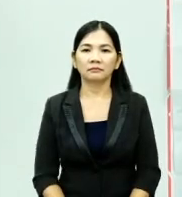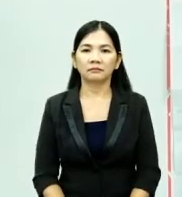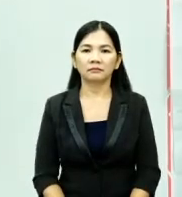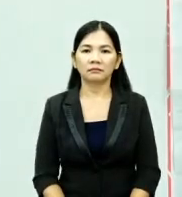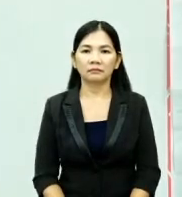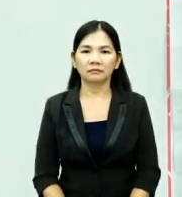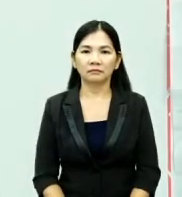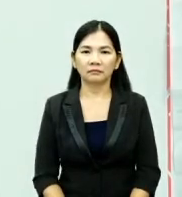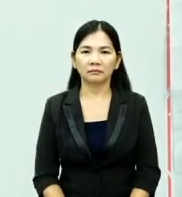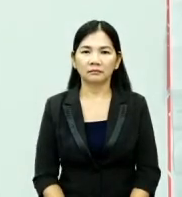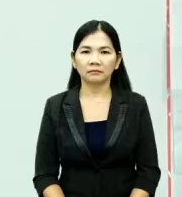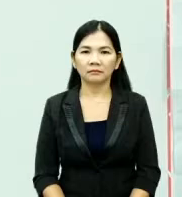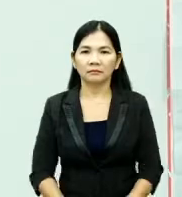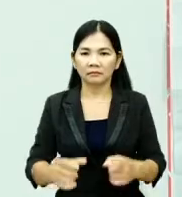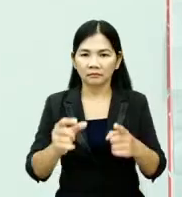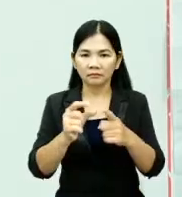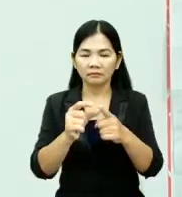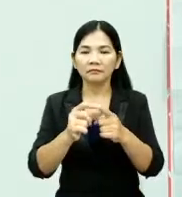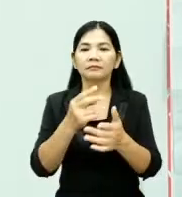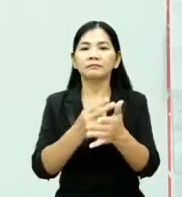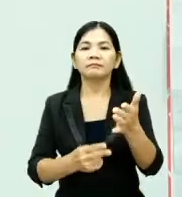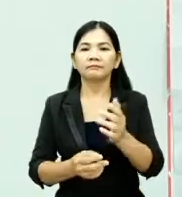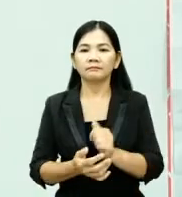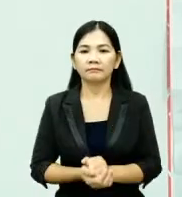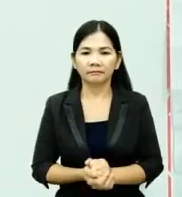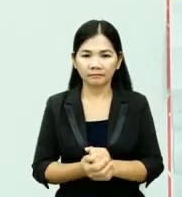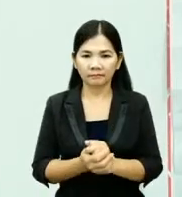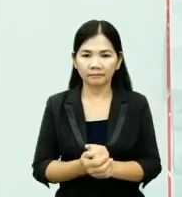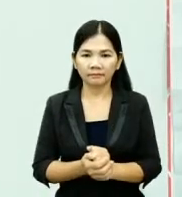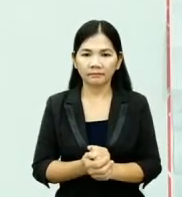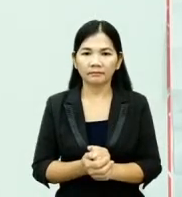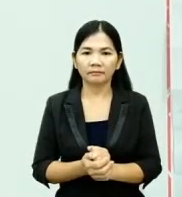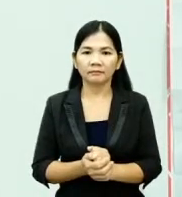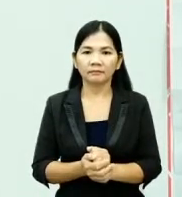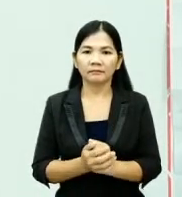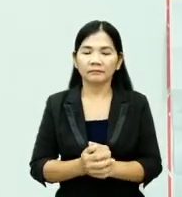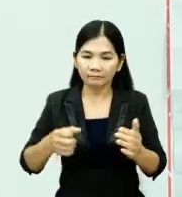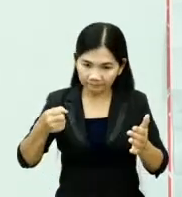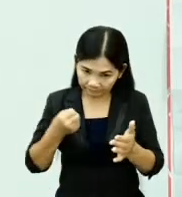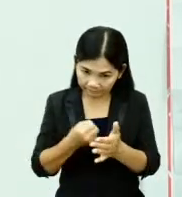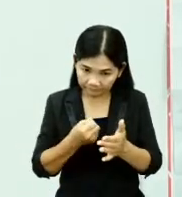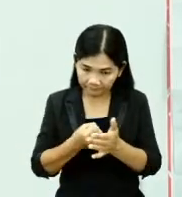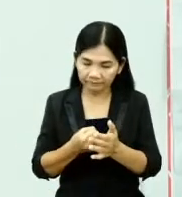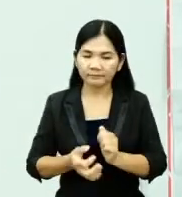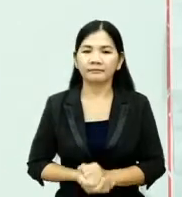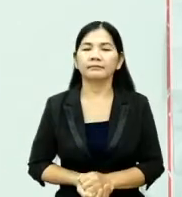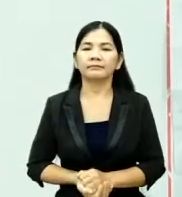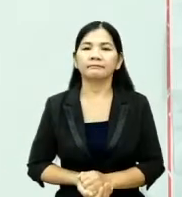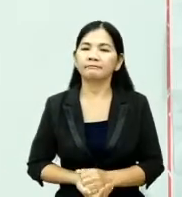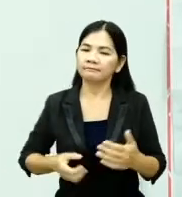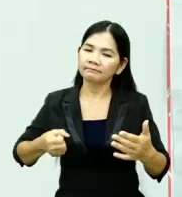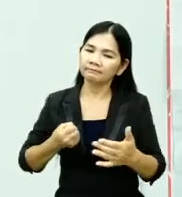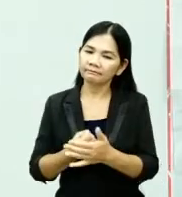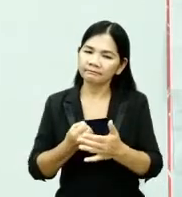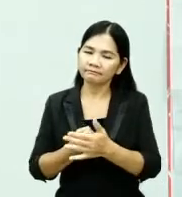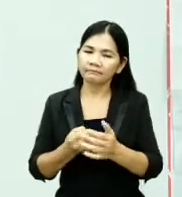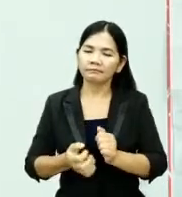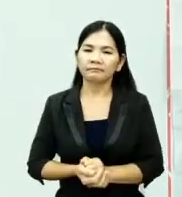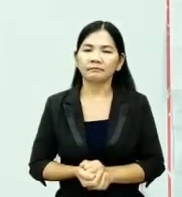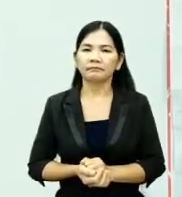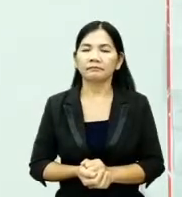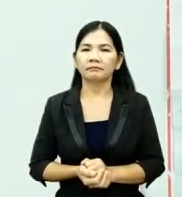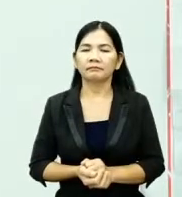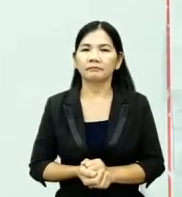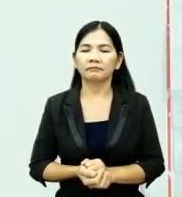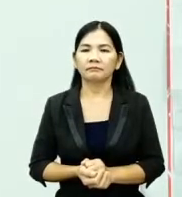chà bịa này ăn tha chẳng mệt đấy con chà cứ ăn tha chia dìm nè con chẳng bịa này đôi đừng bịa chi dí miên